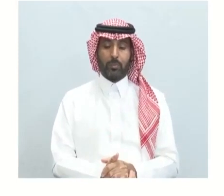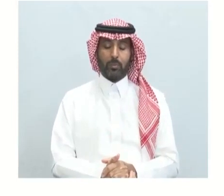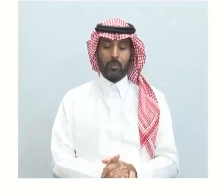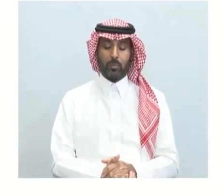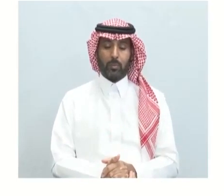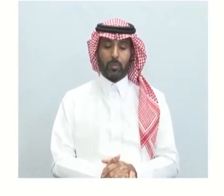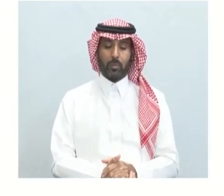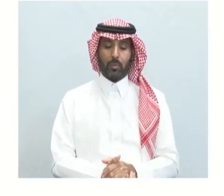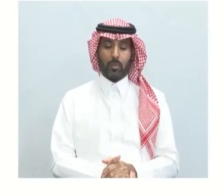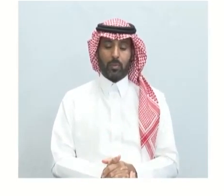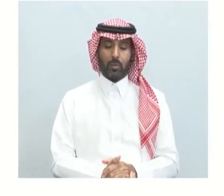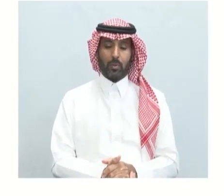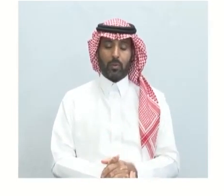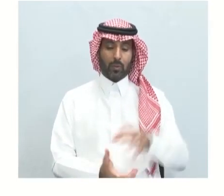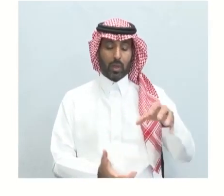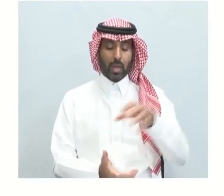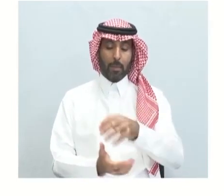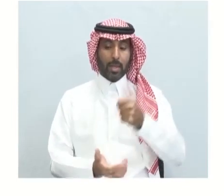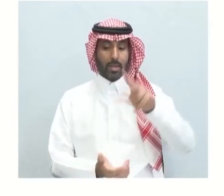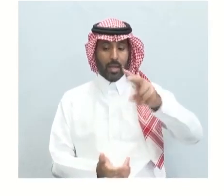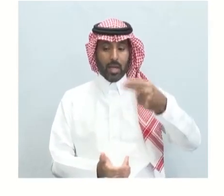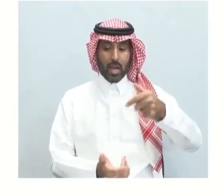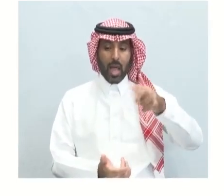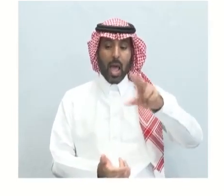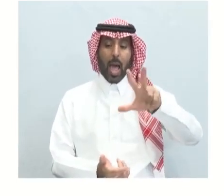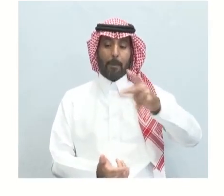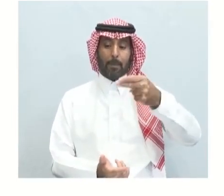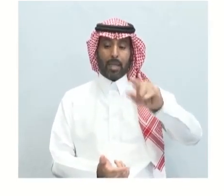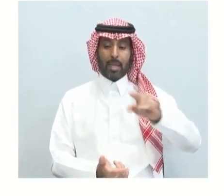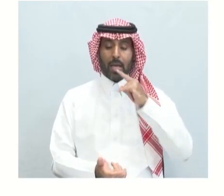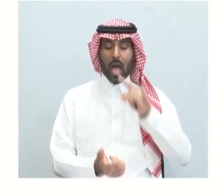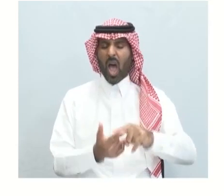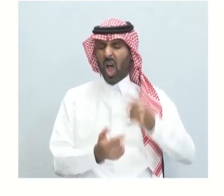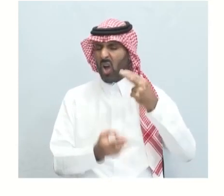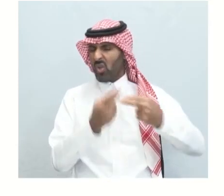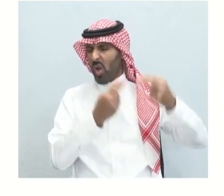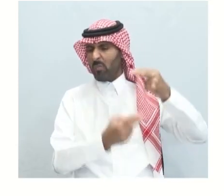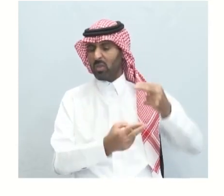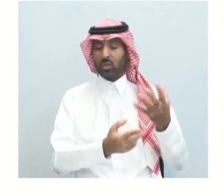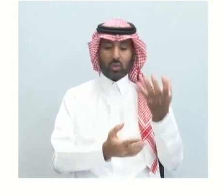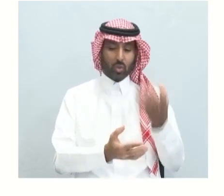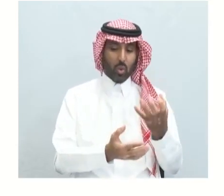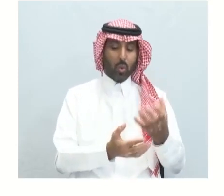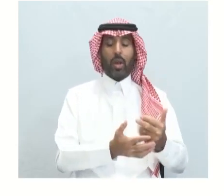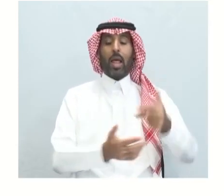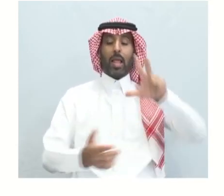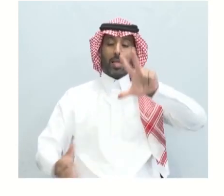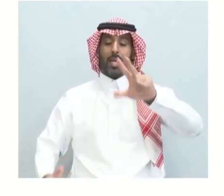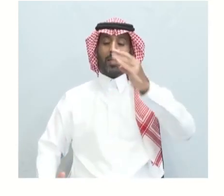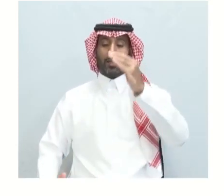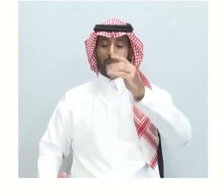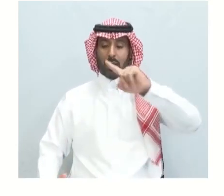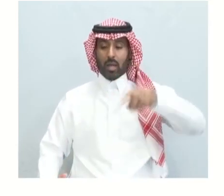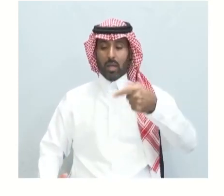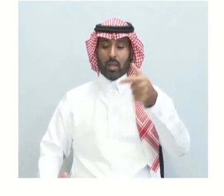العربي ايضا في اقليم الدرع العربي ذكرنا اعزائي الطلب بانه اقدم الصخور الجرانيت النيس والشيست المنكشف في